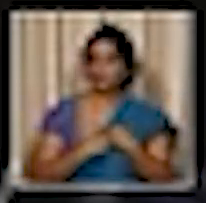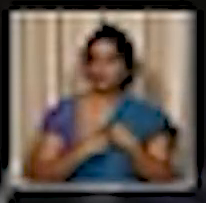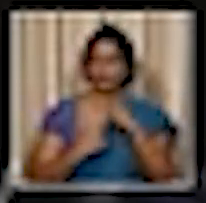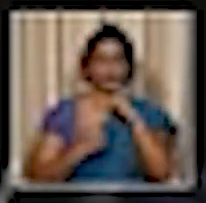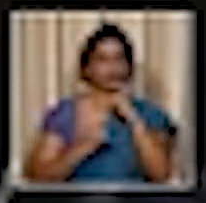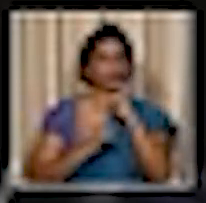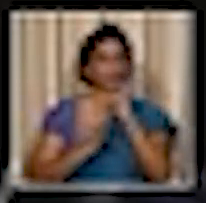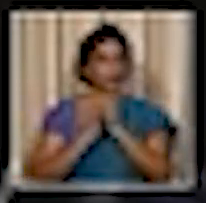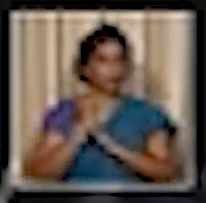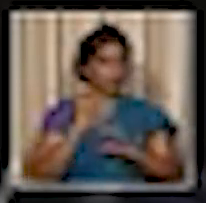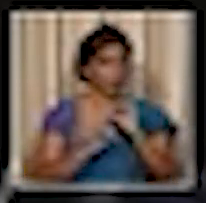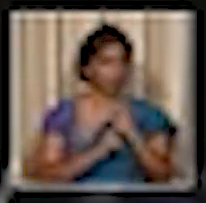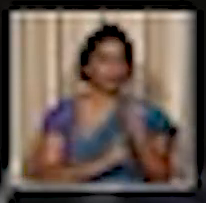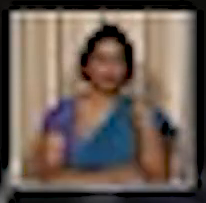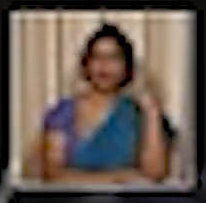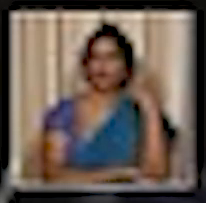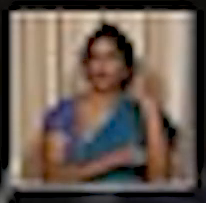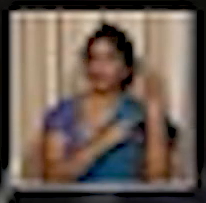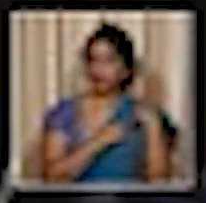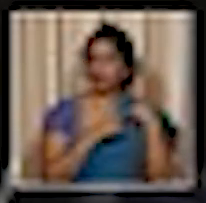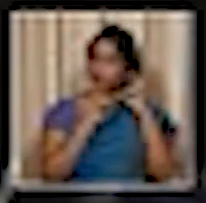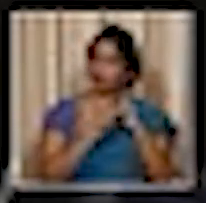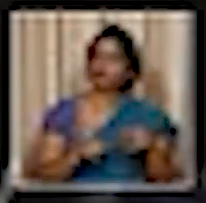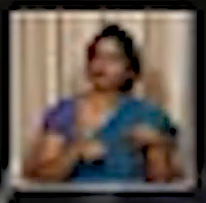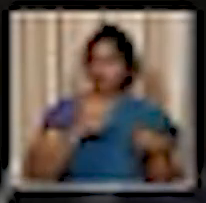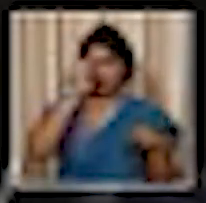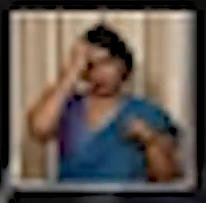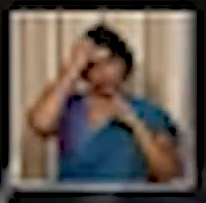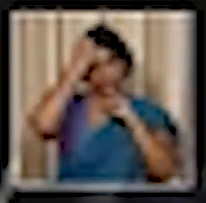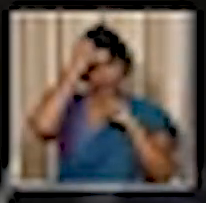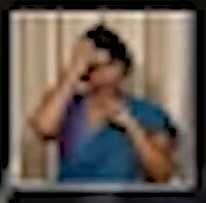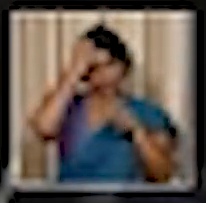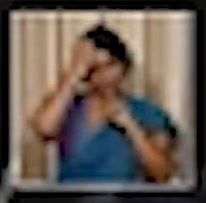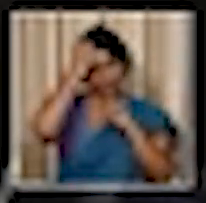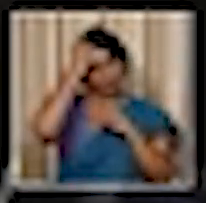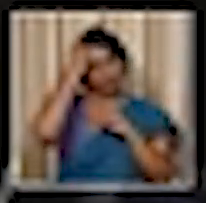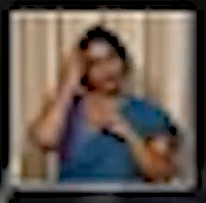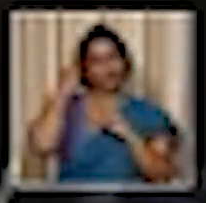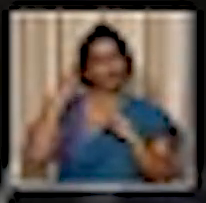අධිකරණ ඇමතිතුමාගේ වගකීමක් ඉටු කිරීම විදිහට තමයි මම මීට පිළිතුරු ලබා දීම සිදු කරේ.